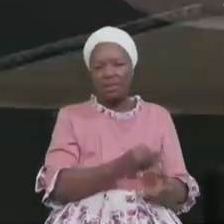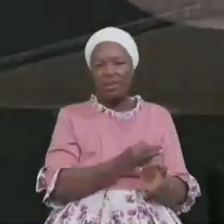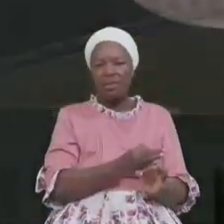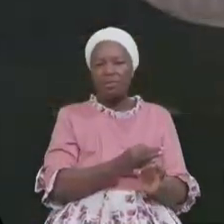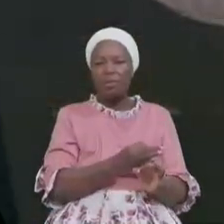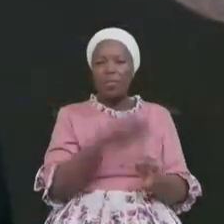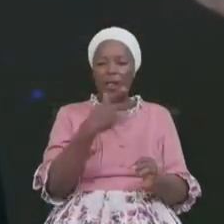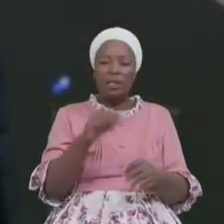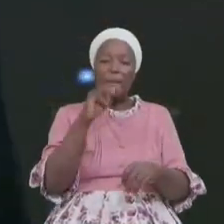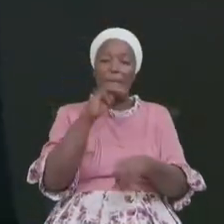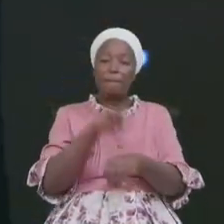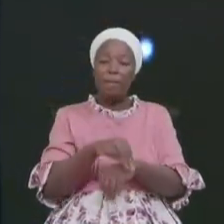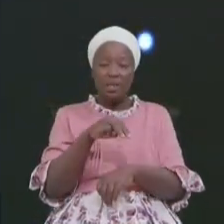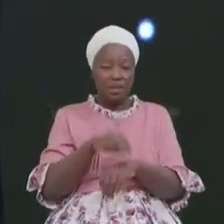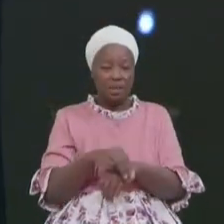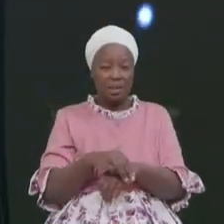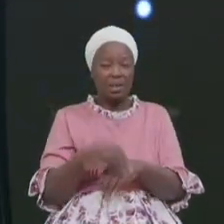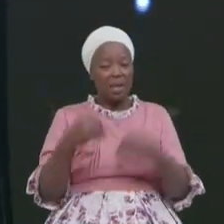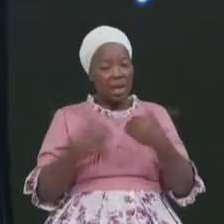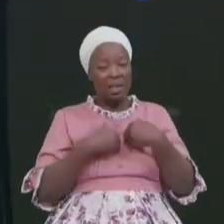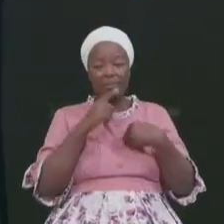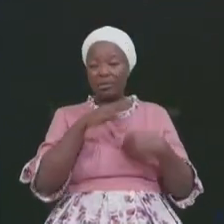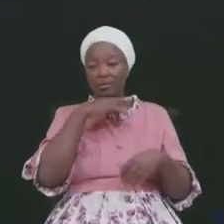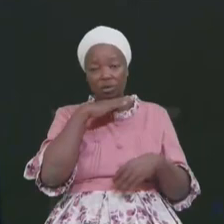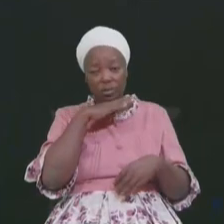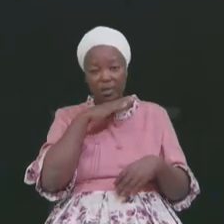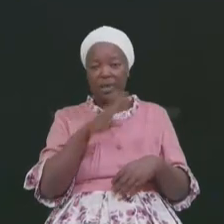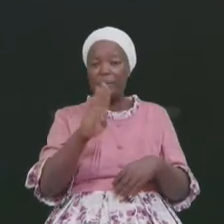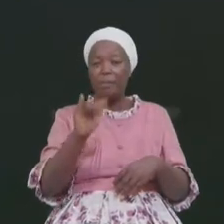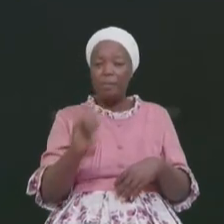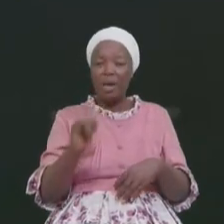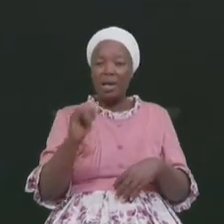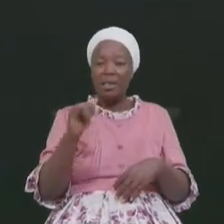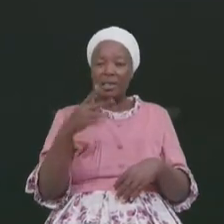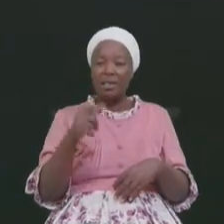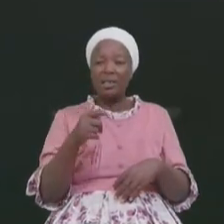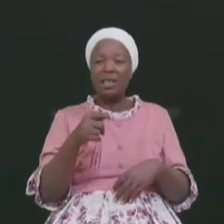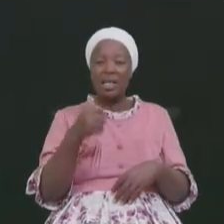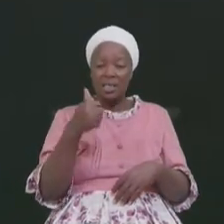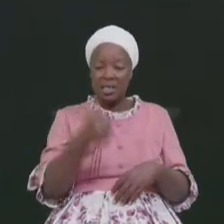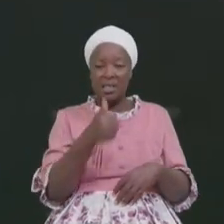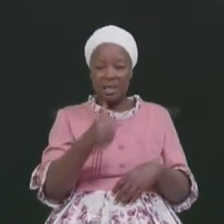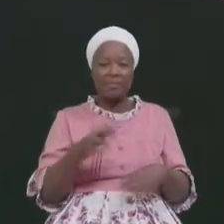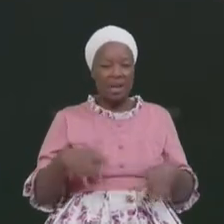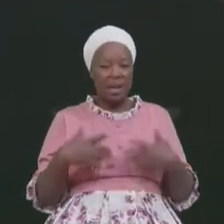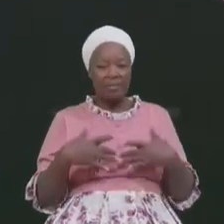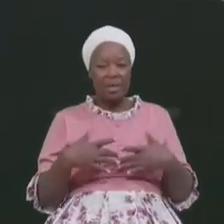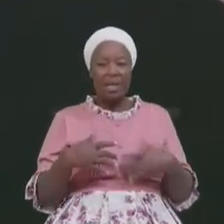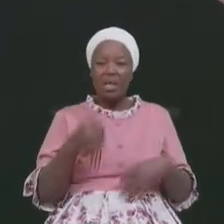Le ministère, la musique a été corrompue par la vie égoïste,